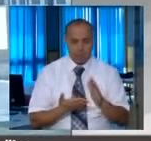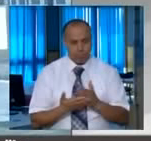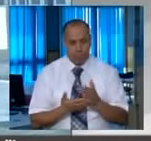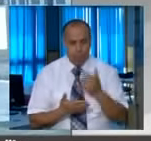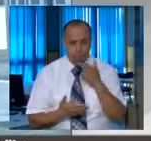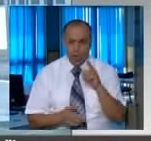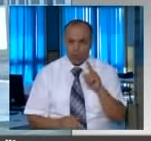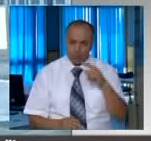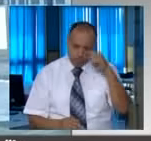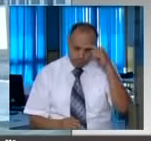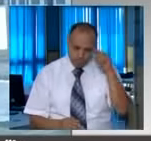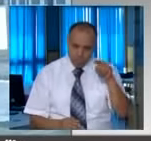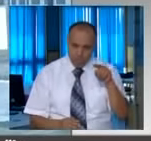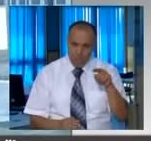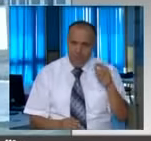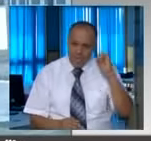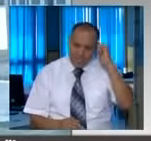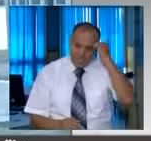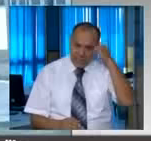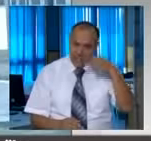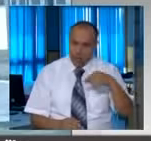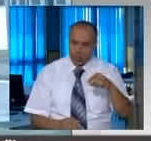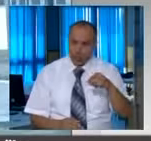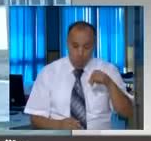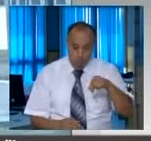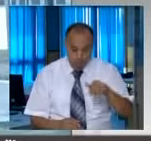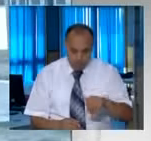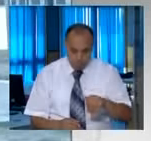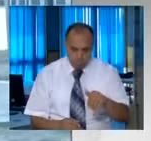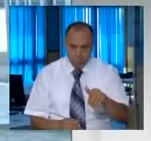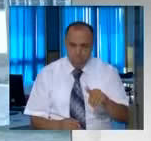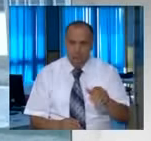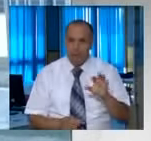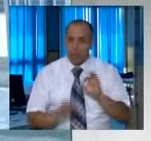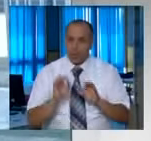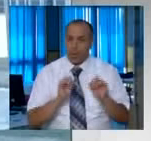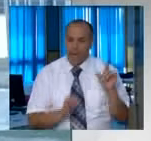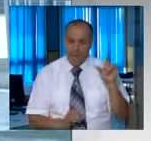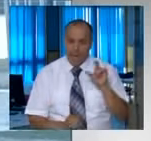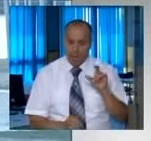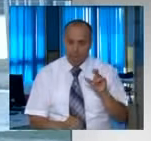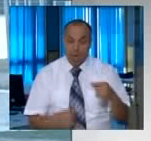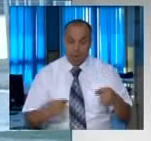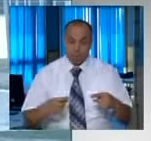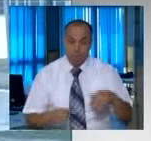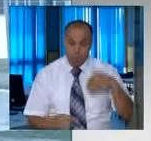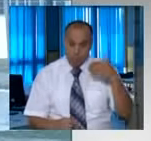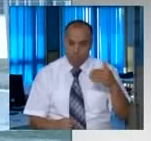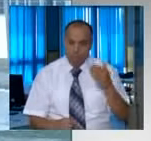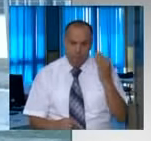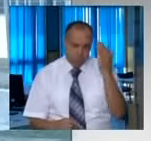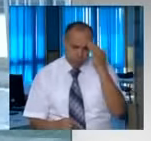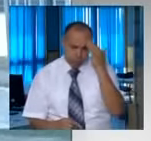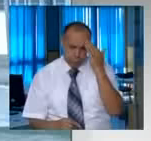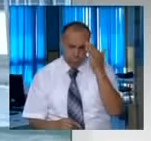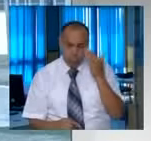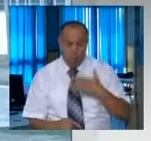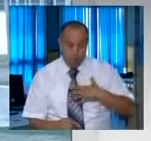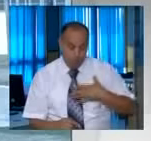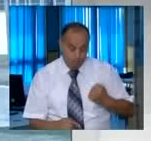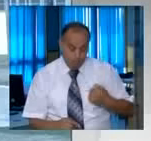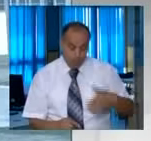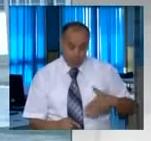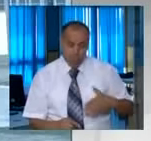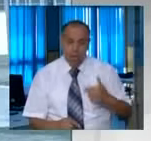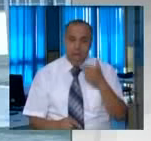واليوم ان شاء الله نبداو معنا الاستاج نتاعنا، يبدا ان شاء الله من اليوم. نعرف المنتخب الليبيري معنا باش نلعبوا له، معنا منتخب قوته في اللياقه البدنيه نتاعو، لعبنا